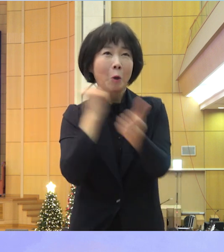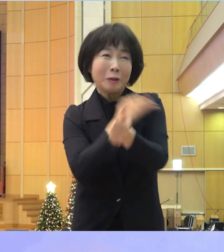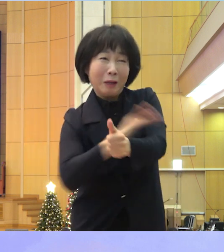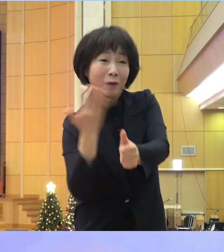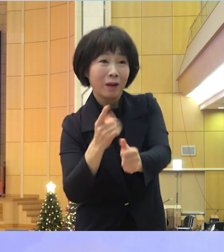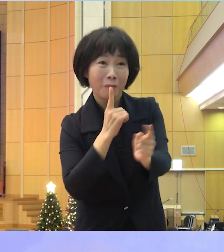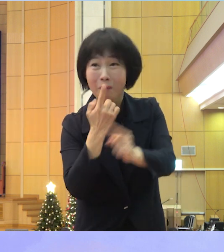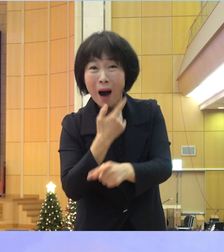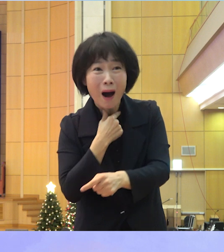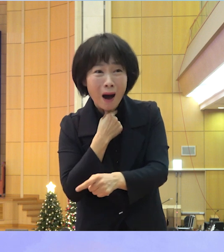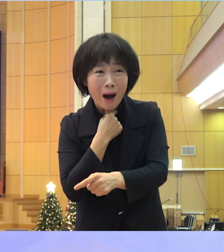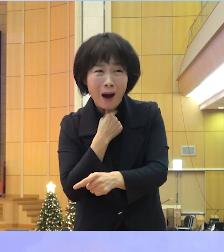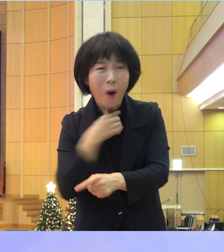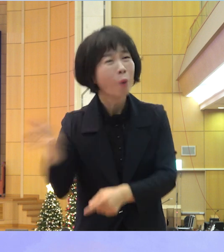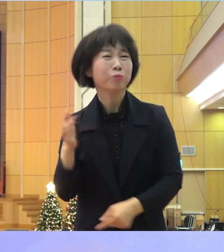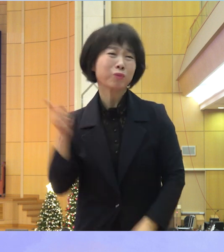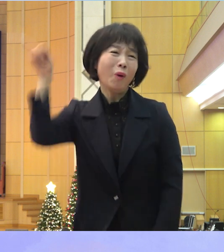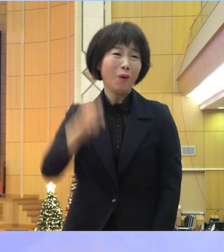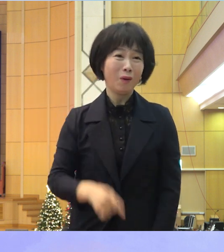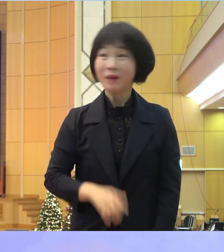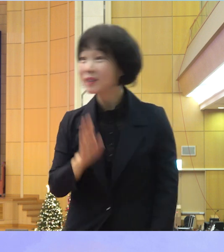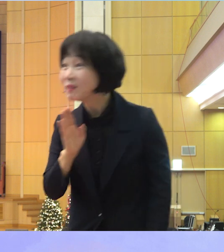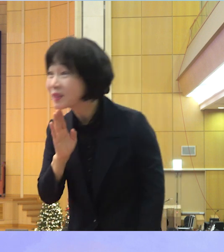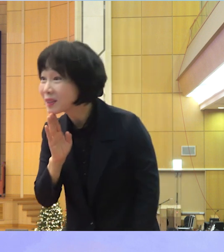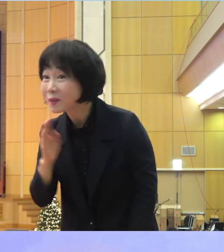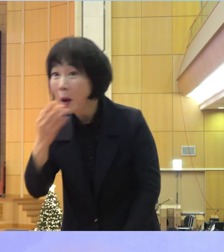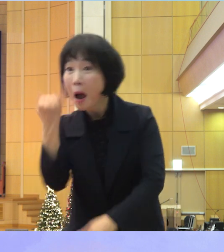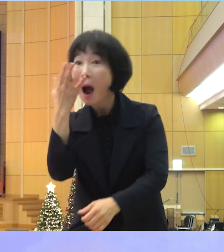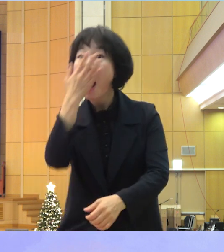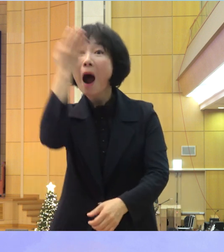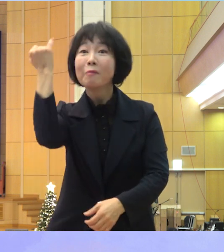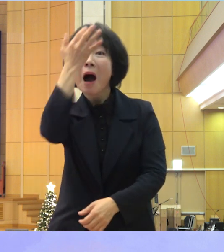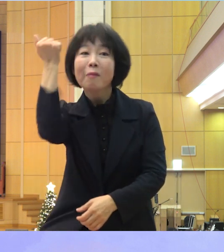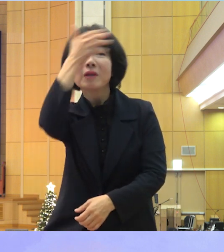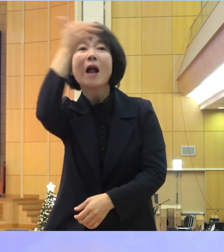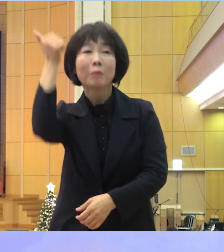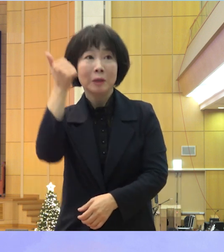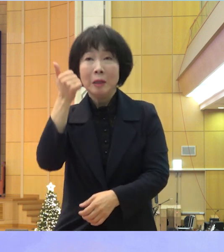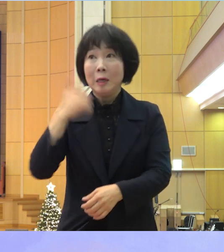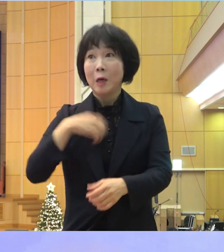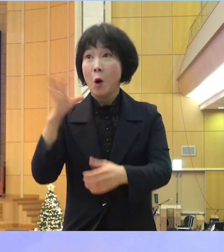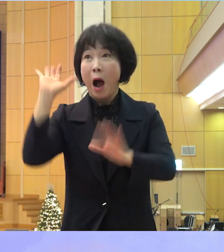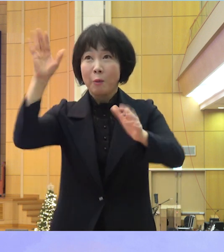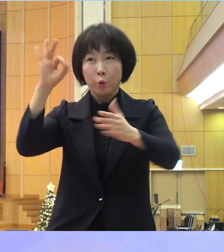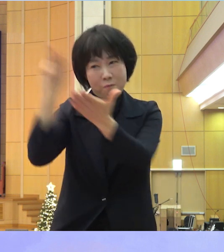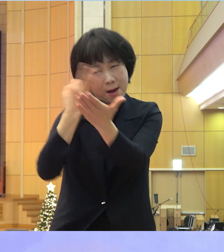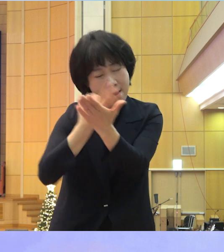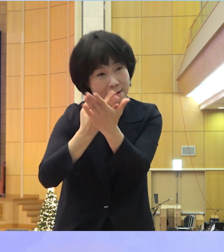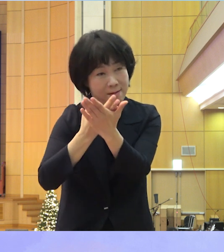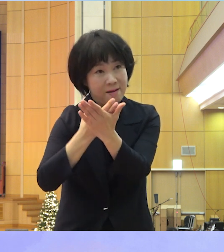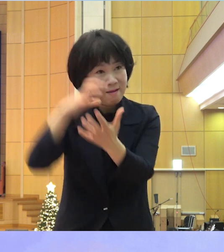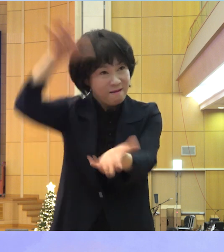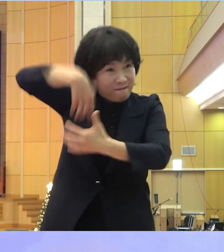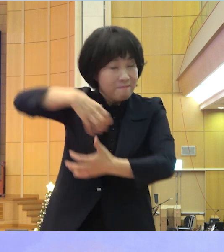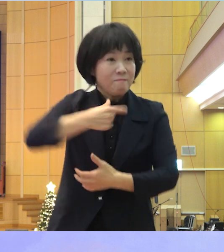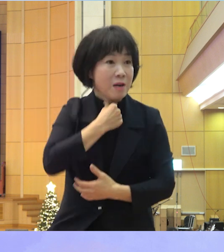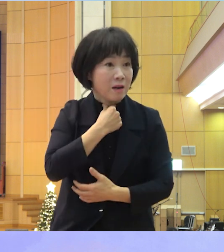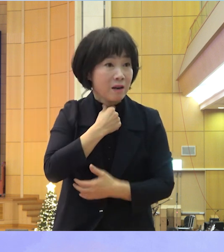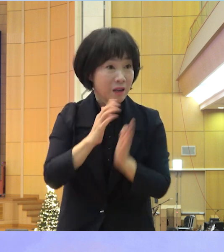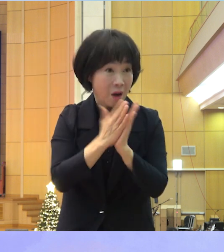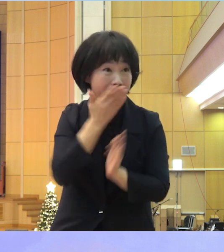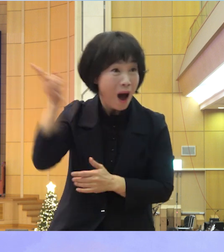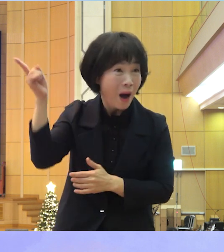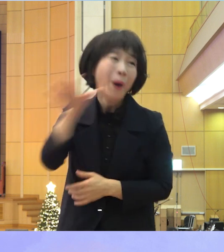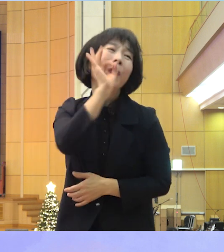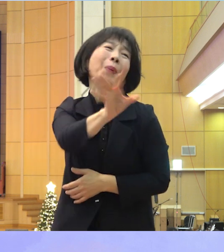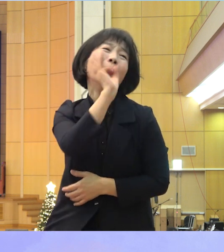그리고 권사님들이 또 기도할 때, 목사님 저 돈 좀 벌게 해주십시오, 이렇게 기도 부탁하는 사람 한 번도 못 봤어.